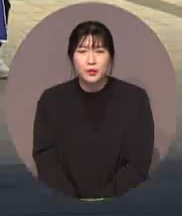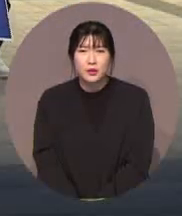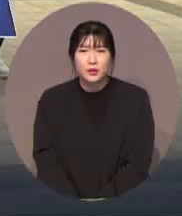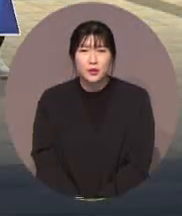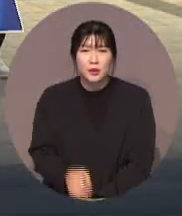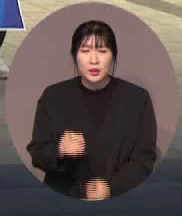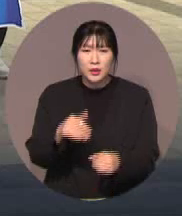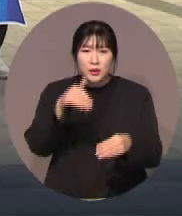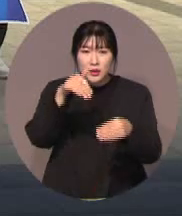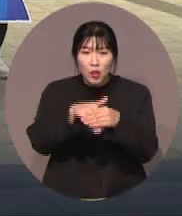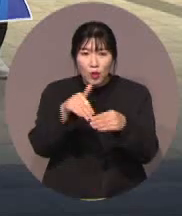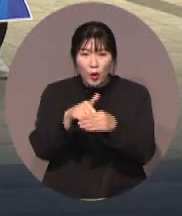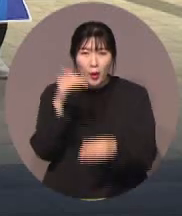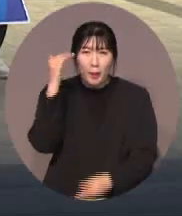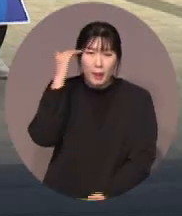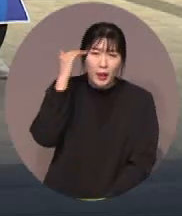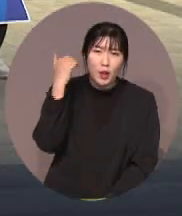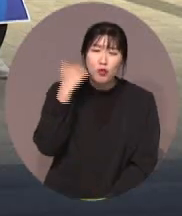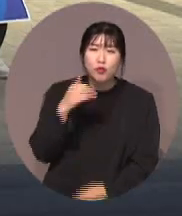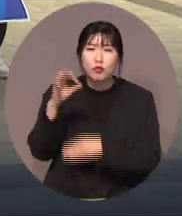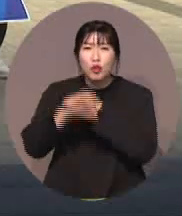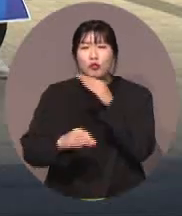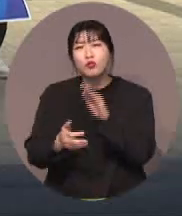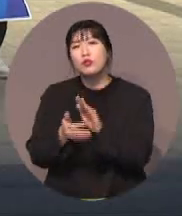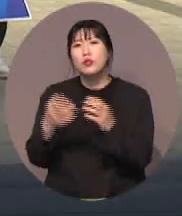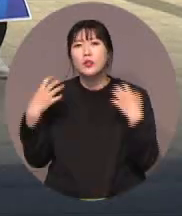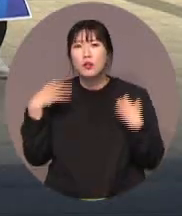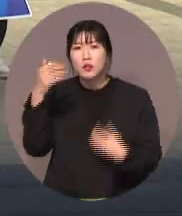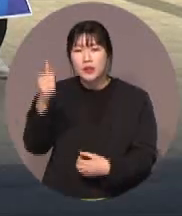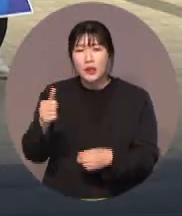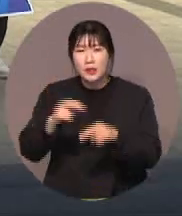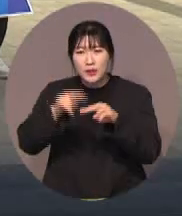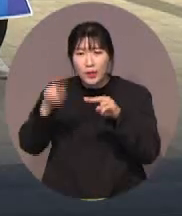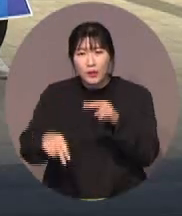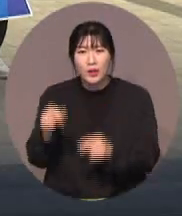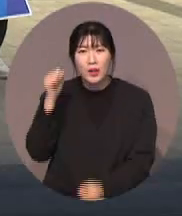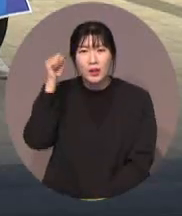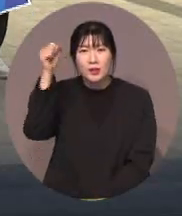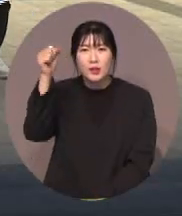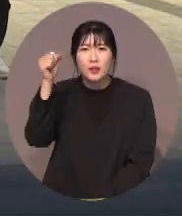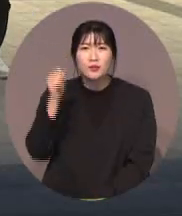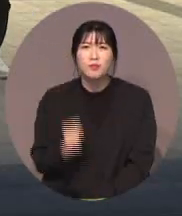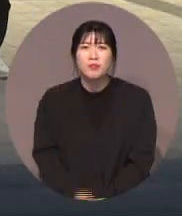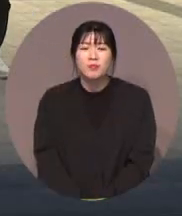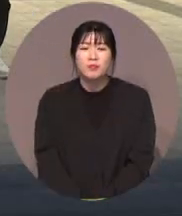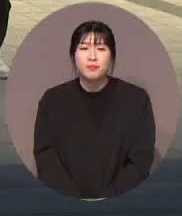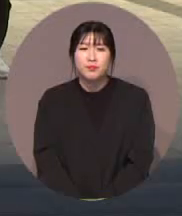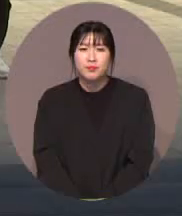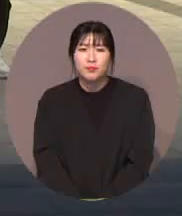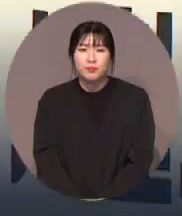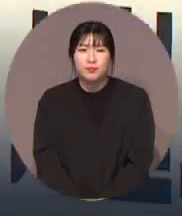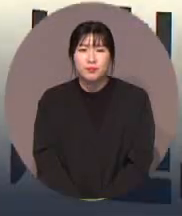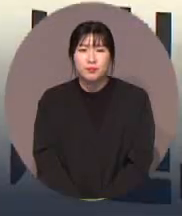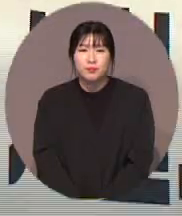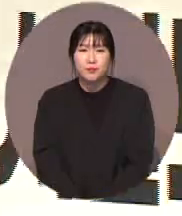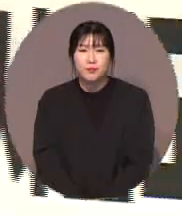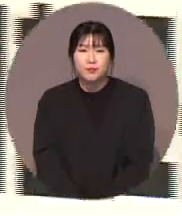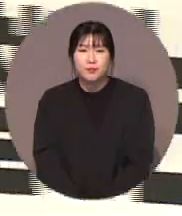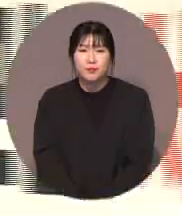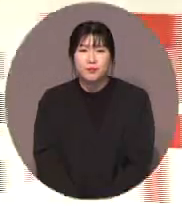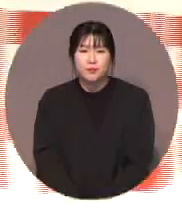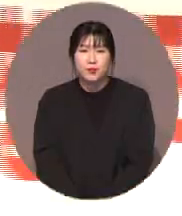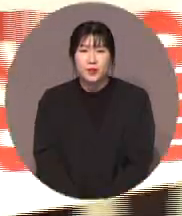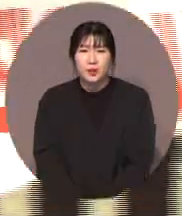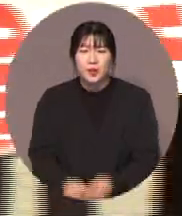지방체육회장 선거 유린하는 서철모는 서 구청장직을 즉각 사퇴하라! 사퇴하라! 사퇴하라!